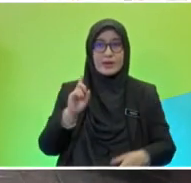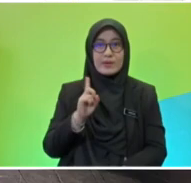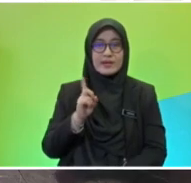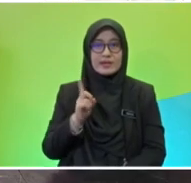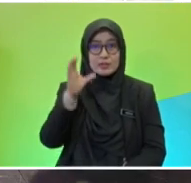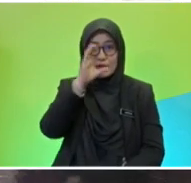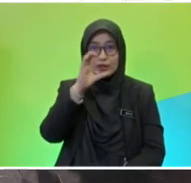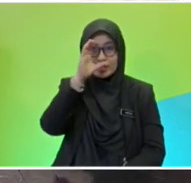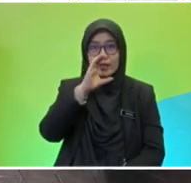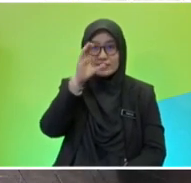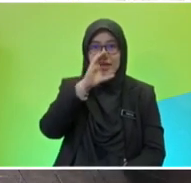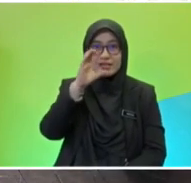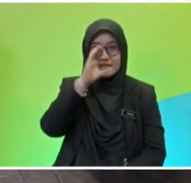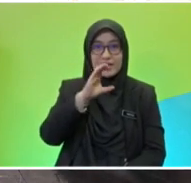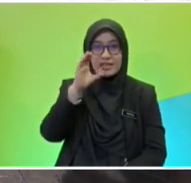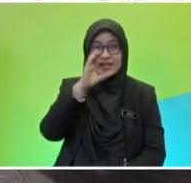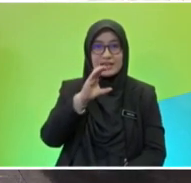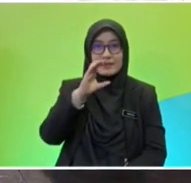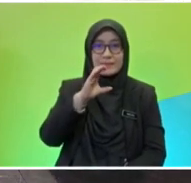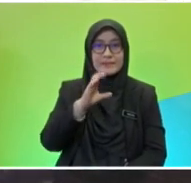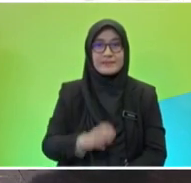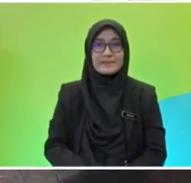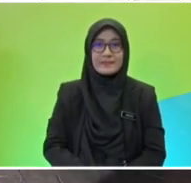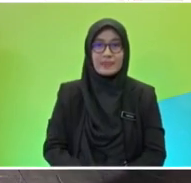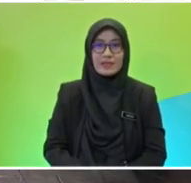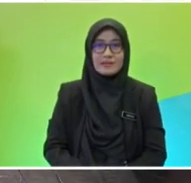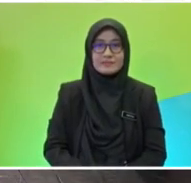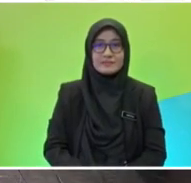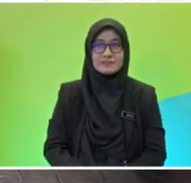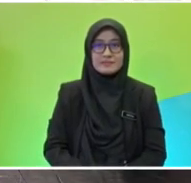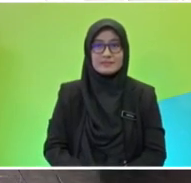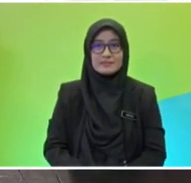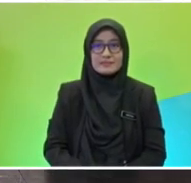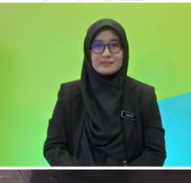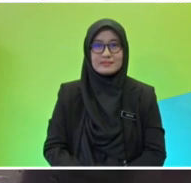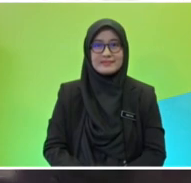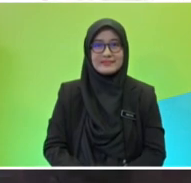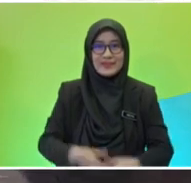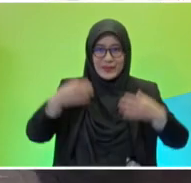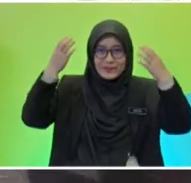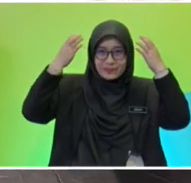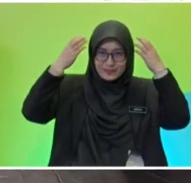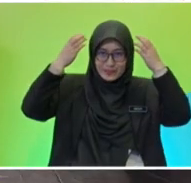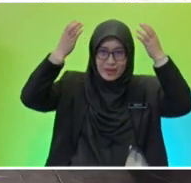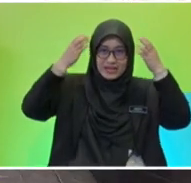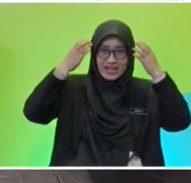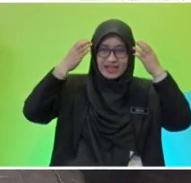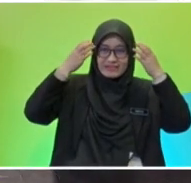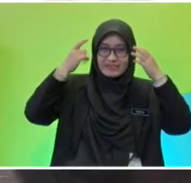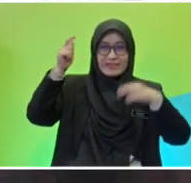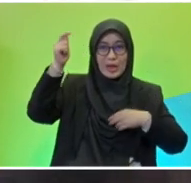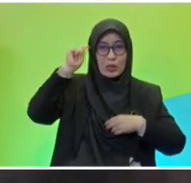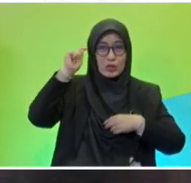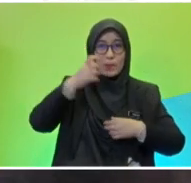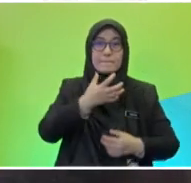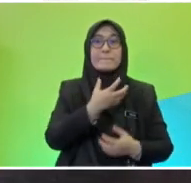cari. Okey. Yang ini macam mana? Pakai sama juga ke? Pakai. Pakai sekali? Buka. Bukalah gajah dulu. Okey. Ini